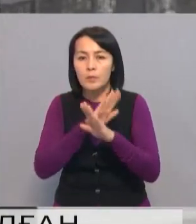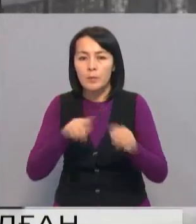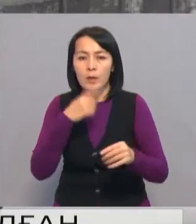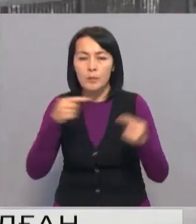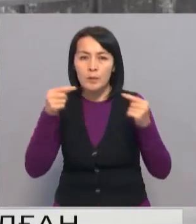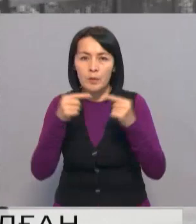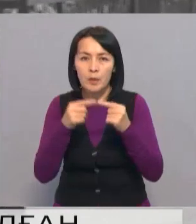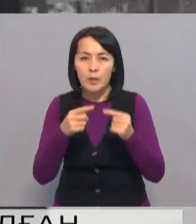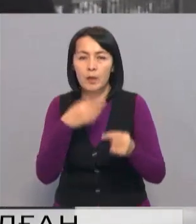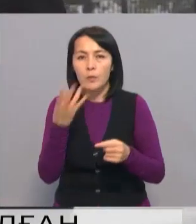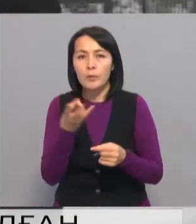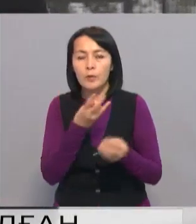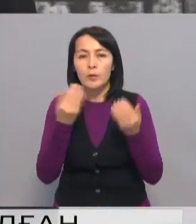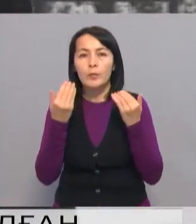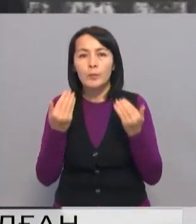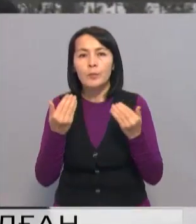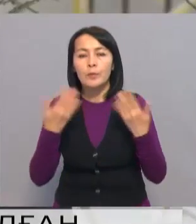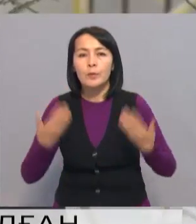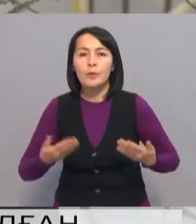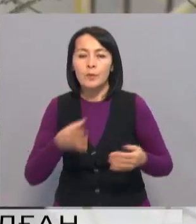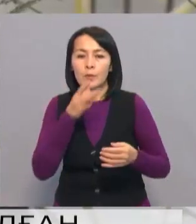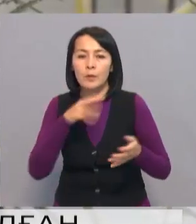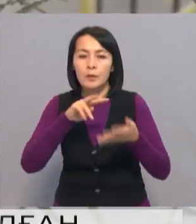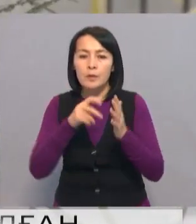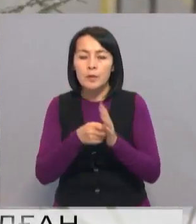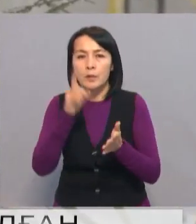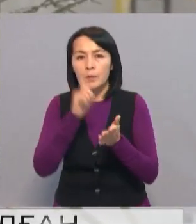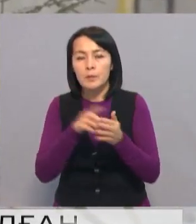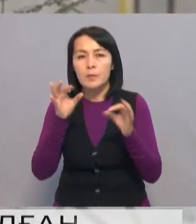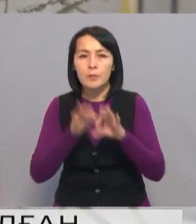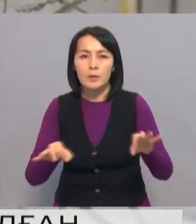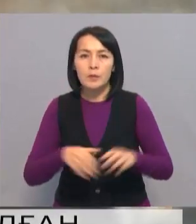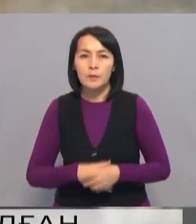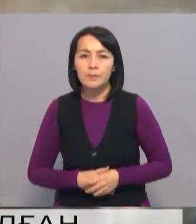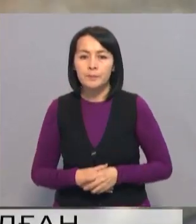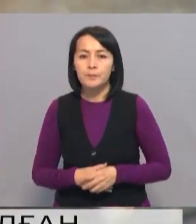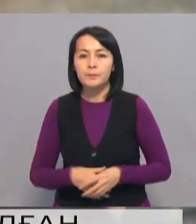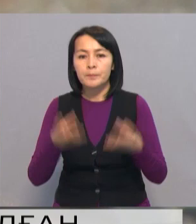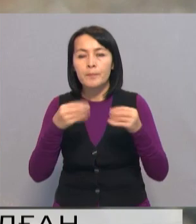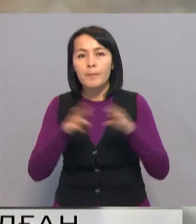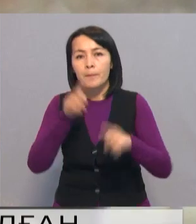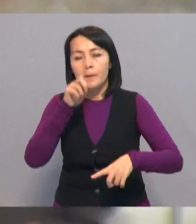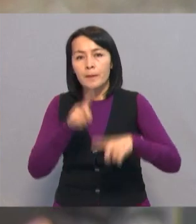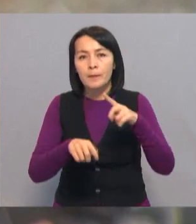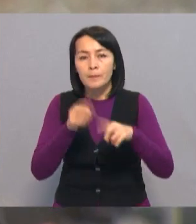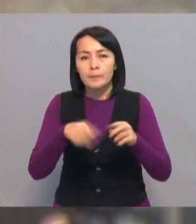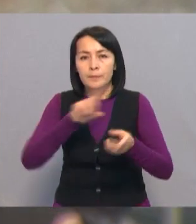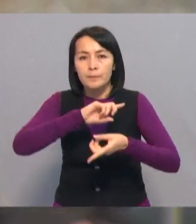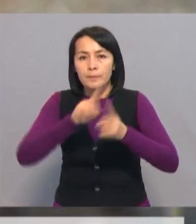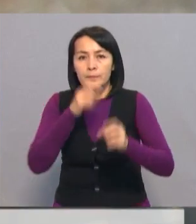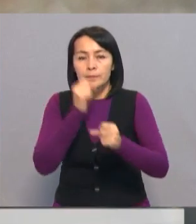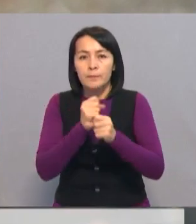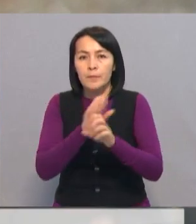айтып, дәлелдей алуы керек. Бұл жағдайда салық міндеттемесінен босатылады. Сондай ақ туыстар арасында аударым